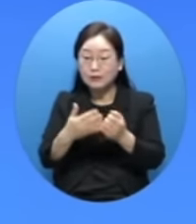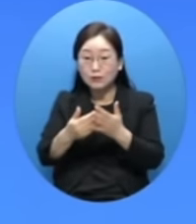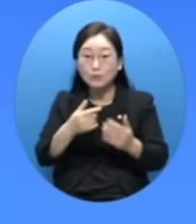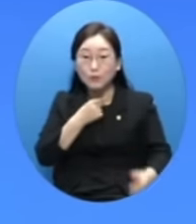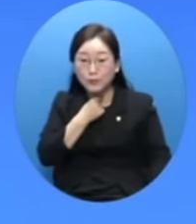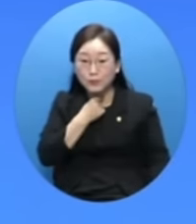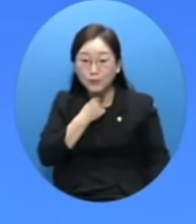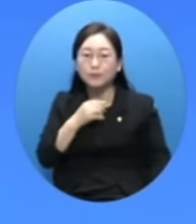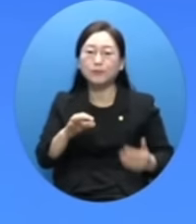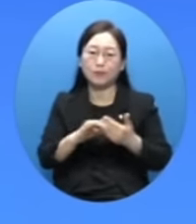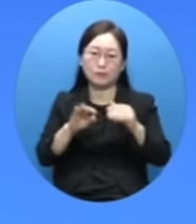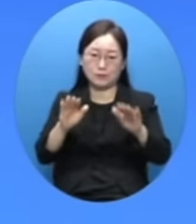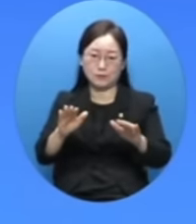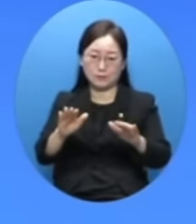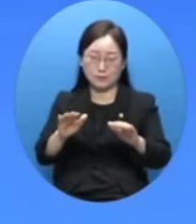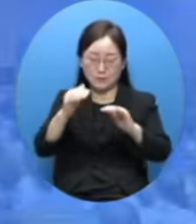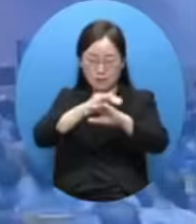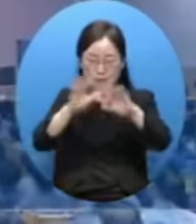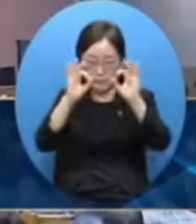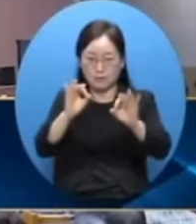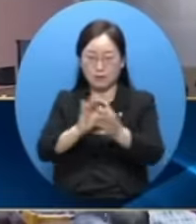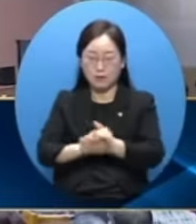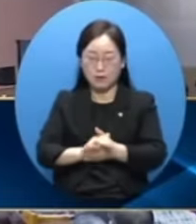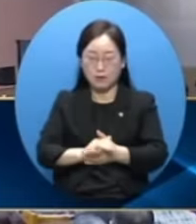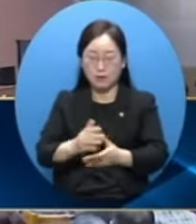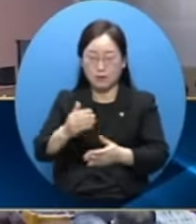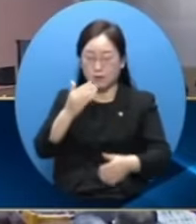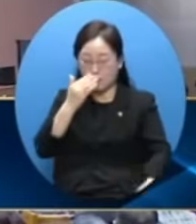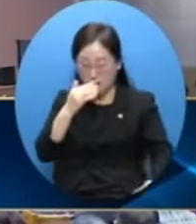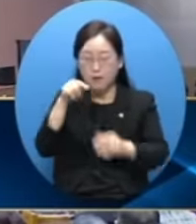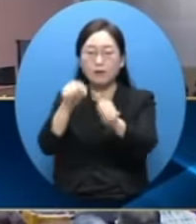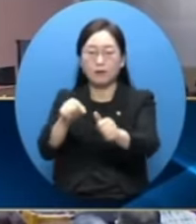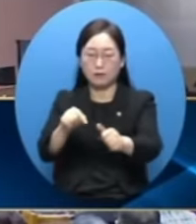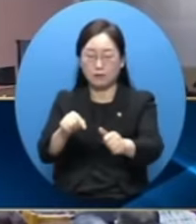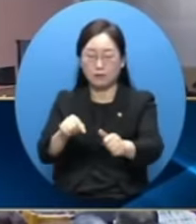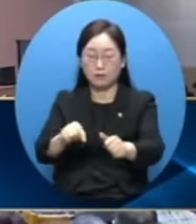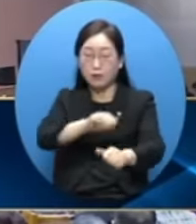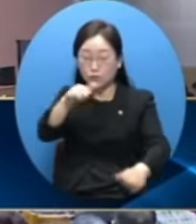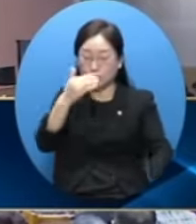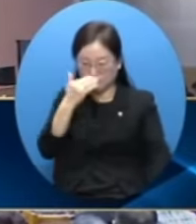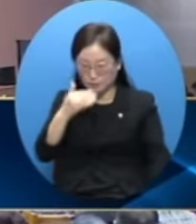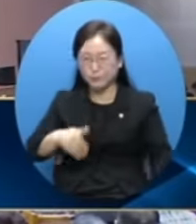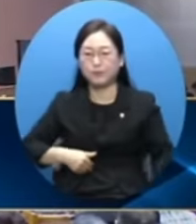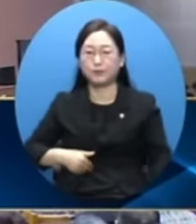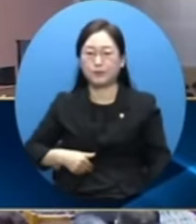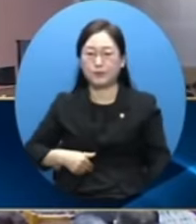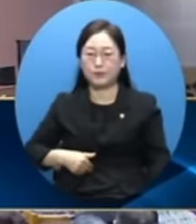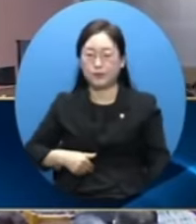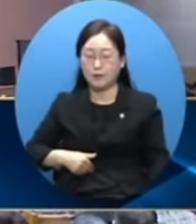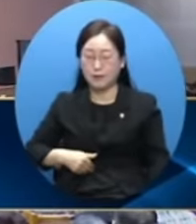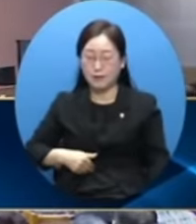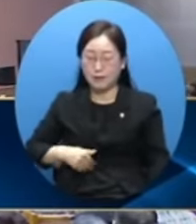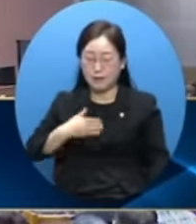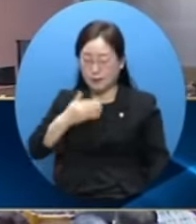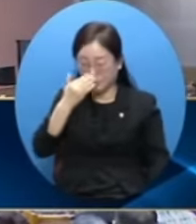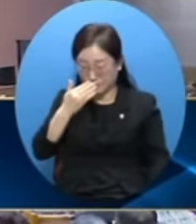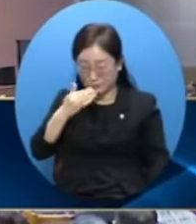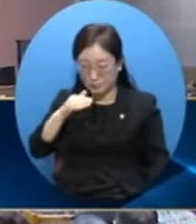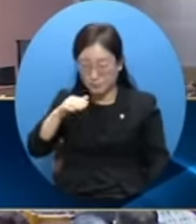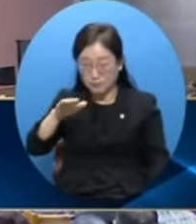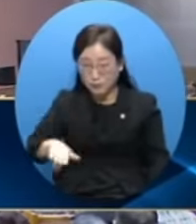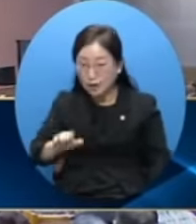오늘 성경 우리에게 말씀합니다. 주님 앞에서 낮춰라. 우리가 낮아져야 됩니다. 낮아지지 않으면 문제가 해결되지